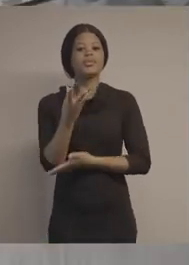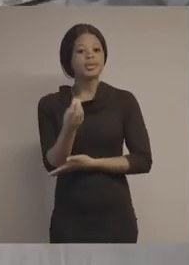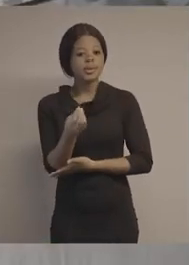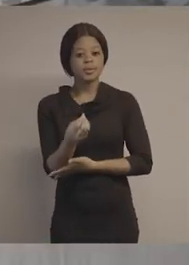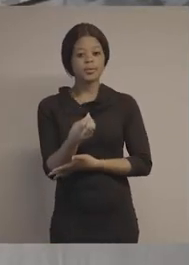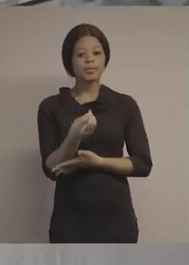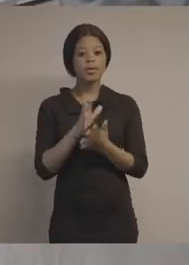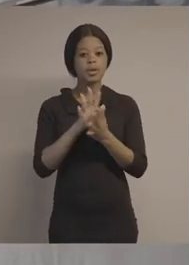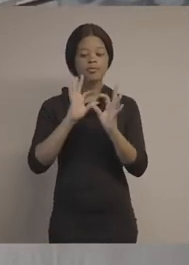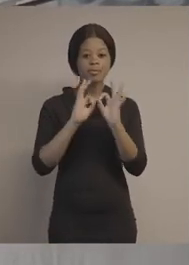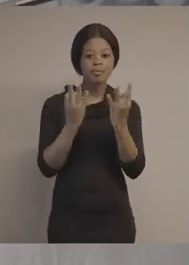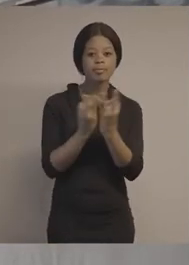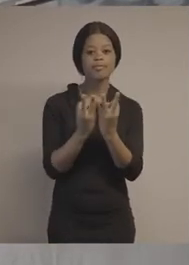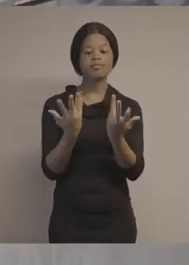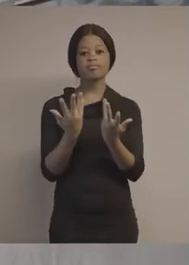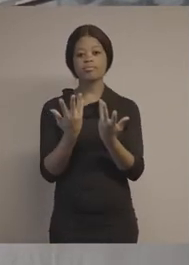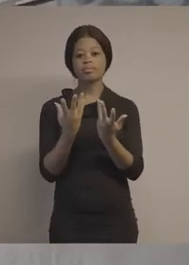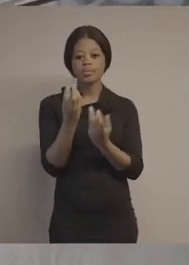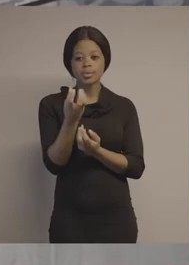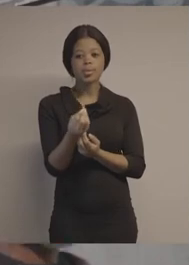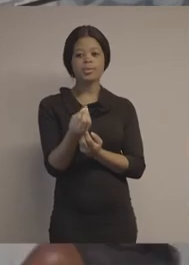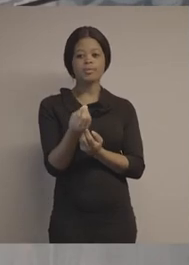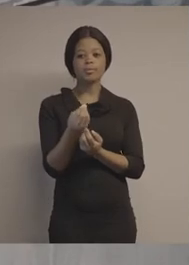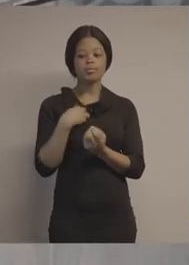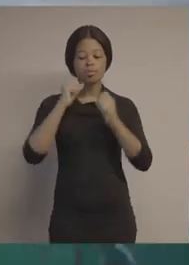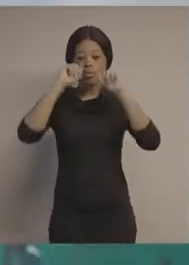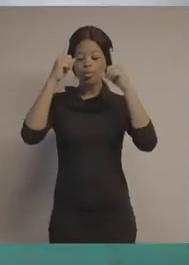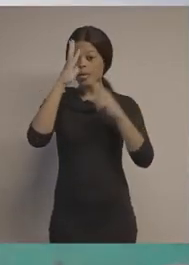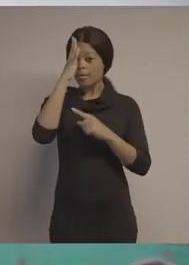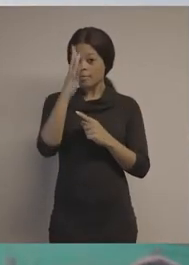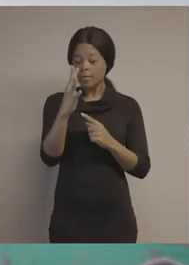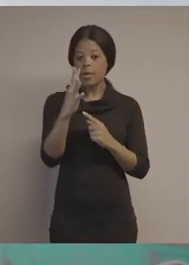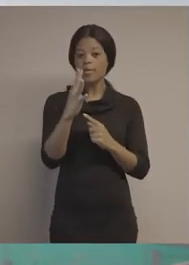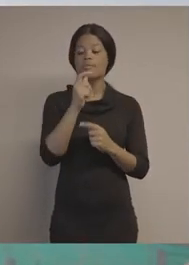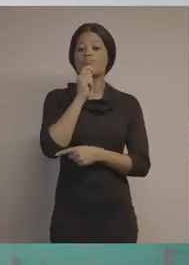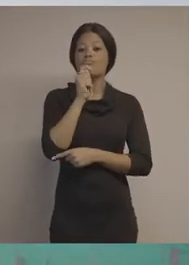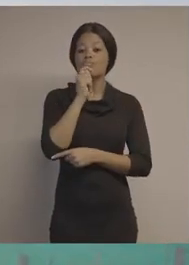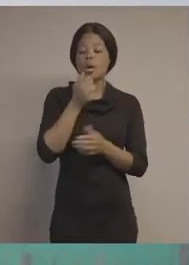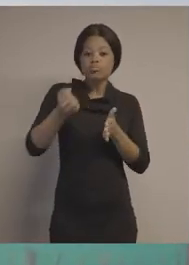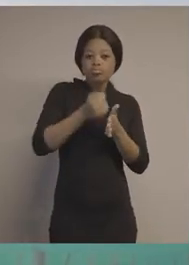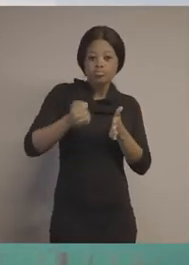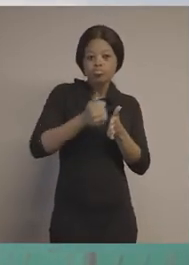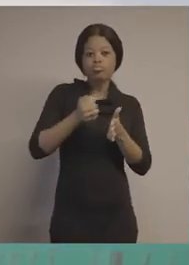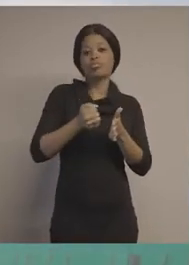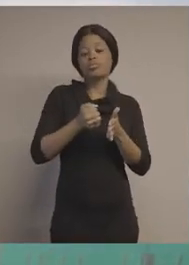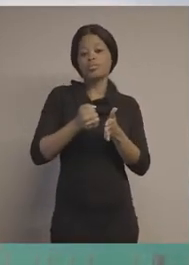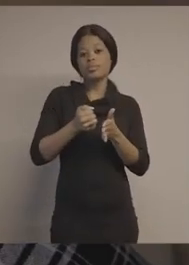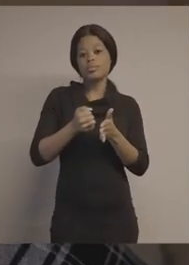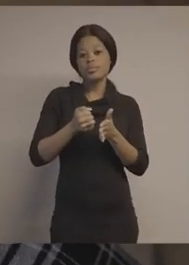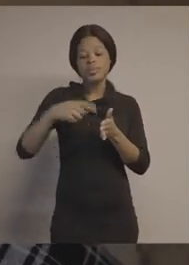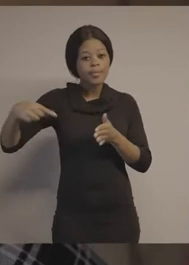armoede in die gebied van mij en ziek. En zulke goed als een ma. Dat was mij een lekker uitdaging geweest. 5 uur